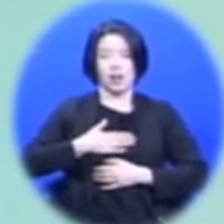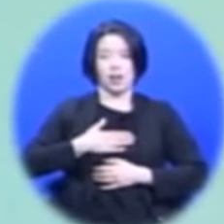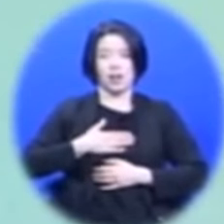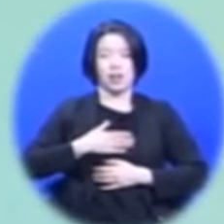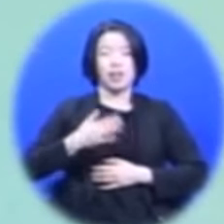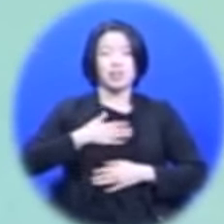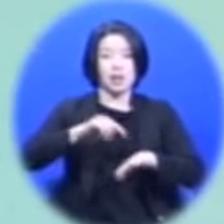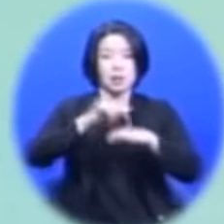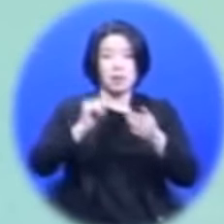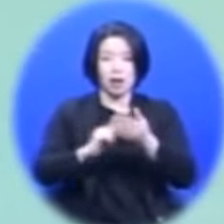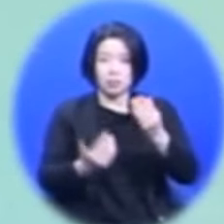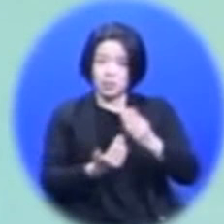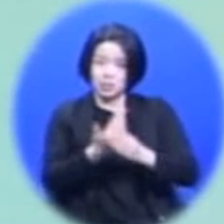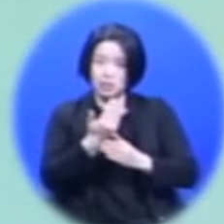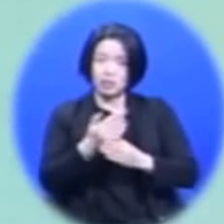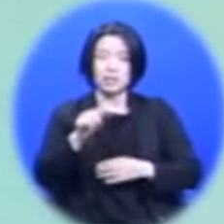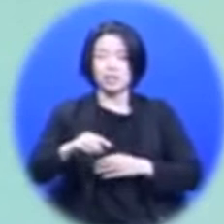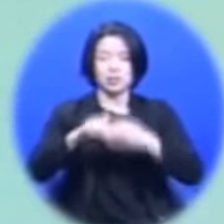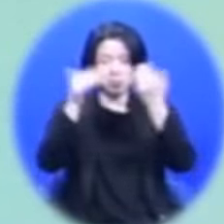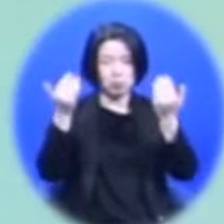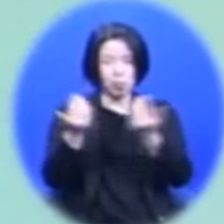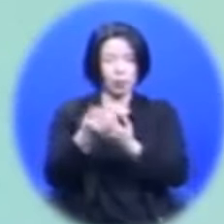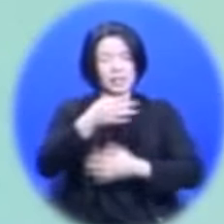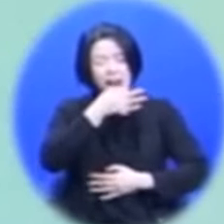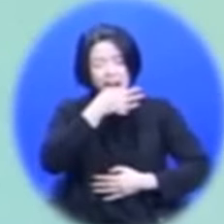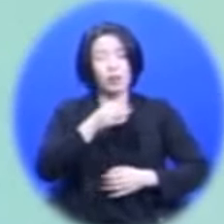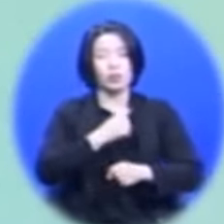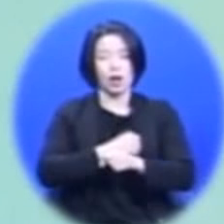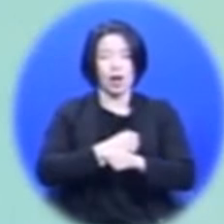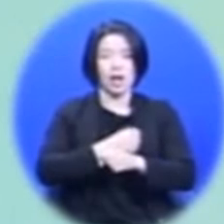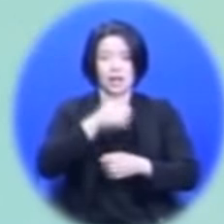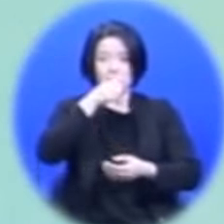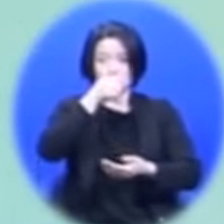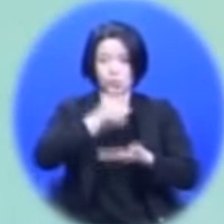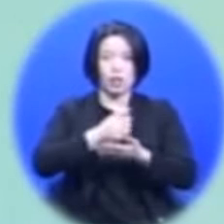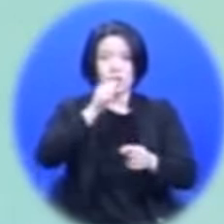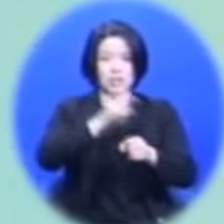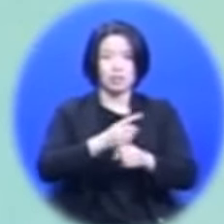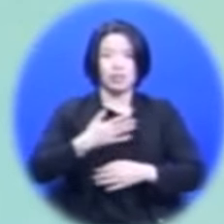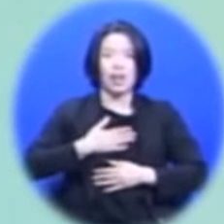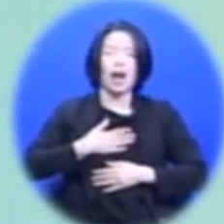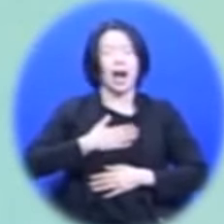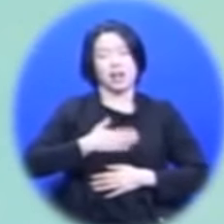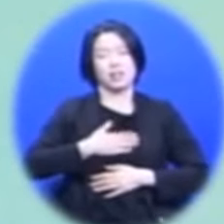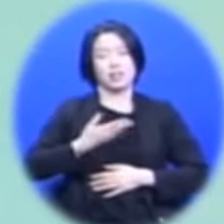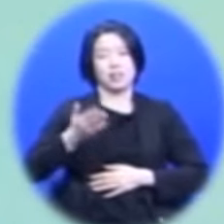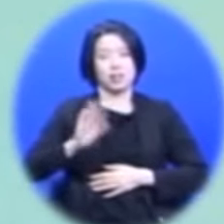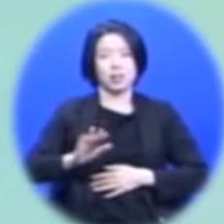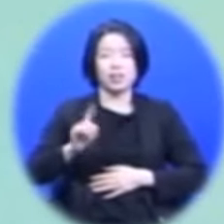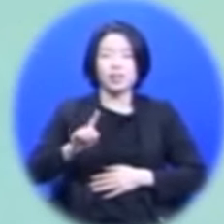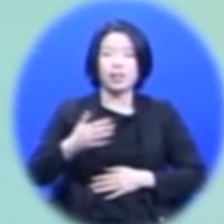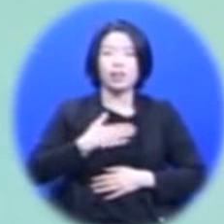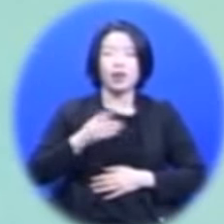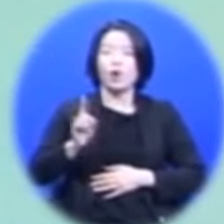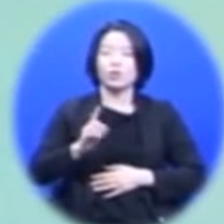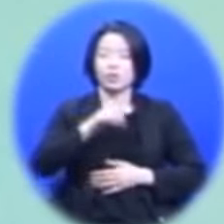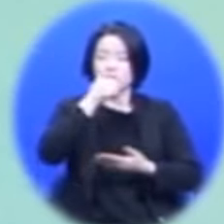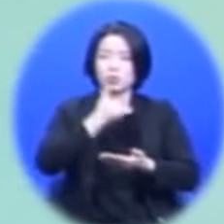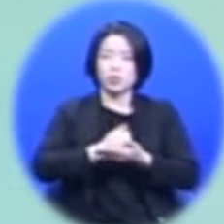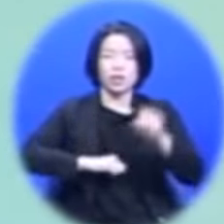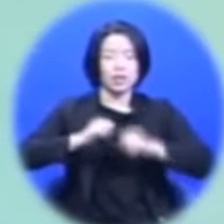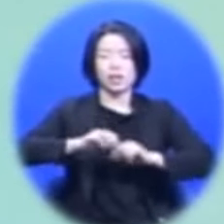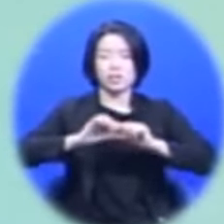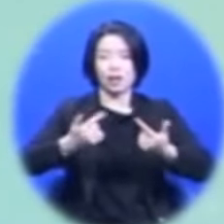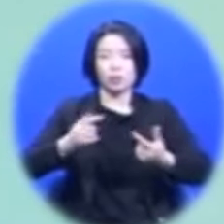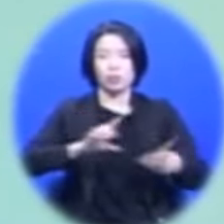내 마음속에 일어나는 이 모든 욕구와 죄성을 내가 뻔연히 아는데 내가 어떻게 죄 안 짓고 살 수